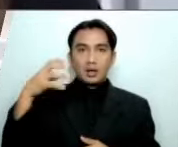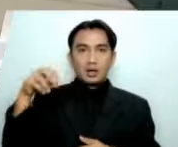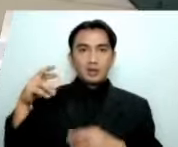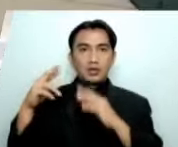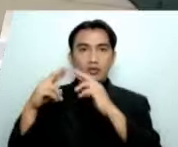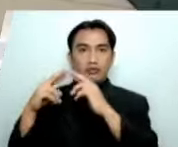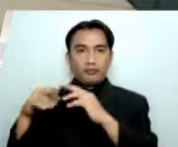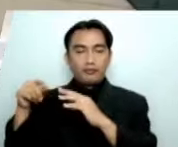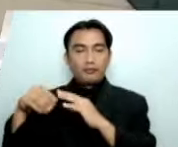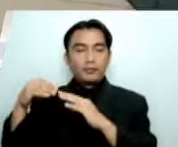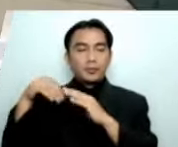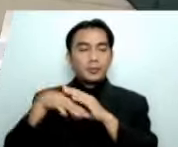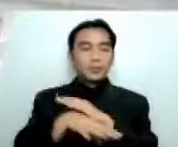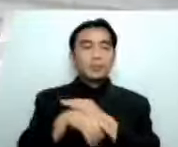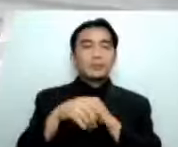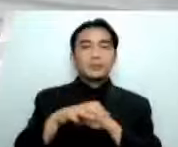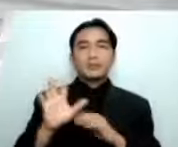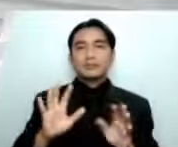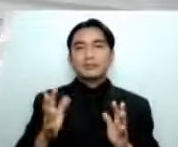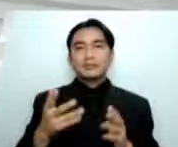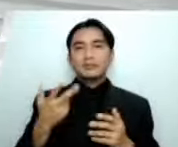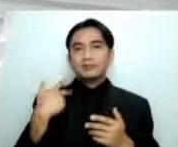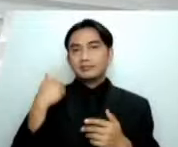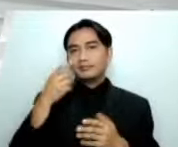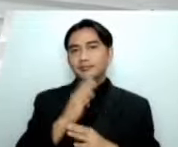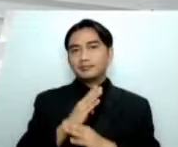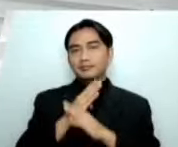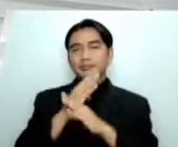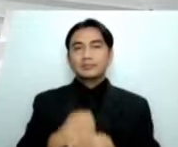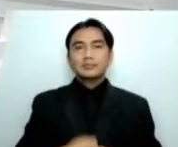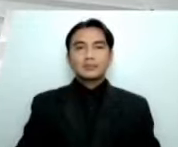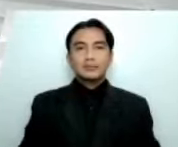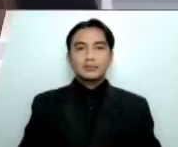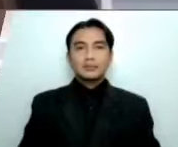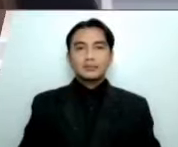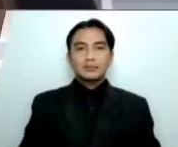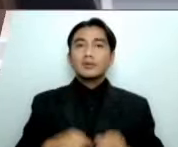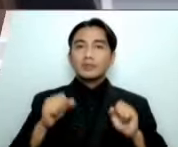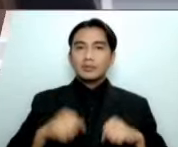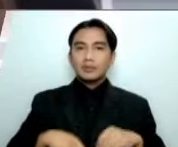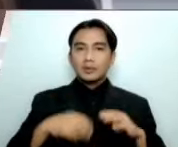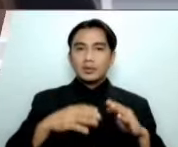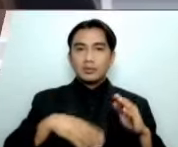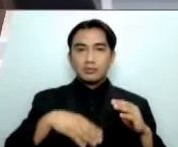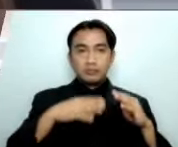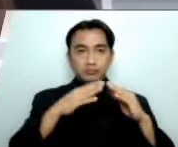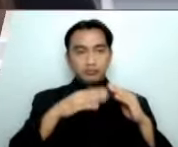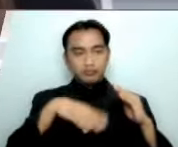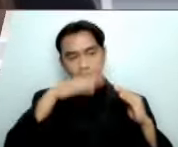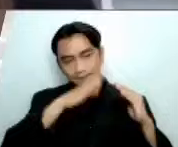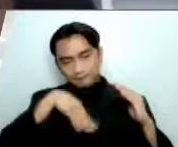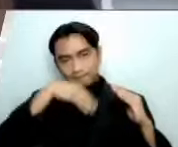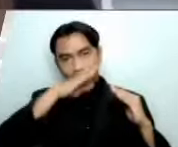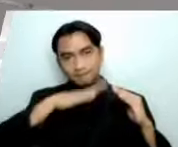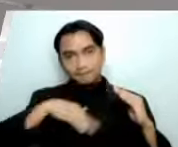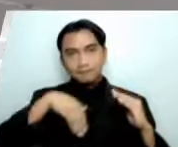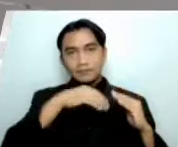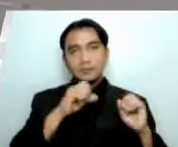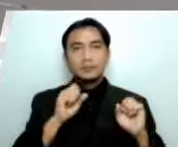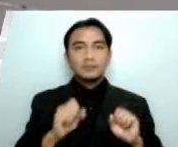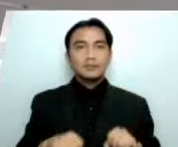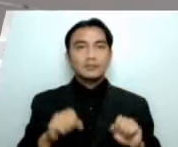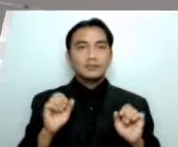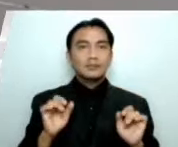space Pwede rin daw Pintahan ang bubong ng heat reflecting roof paints when you paint your roofs a light color Mataas yung kanyang